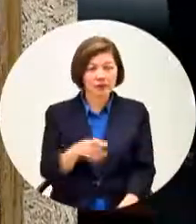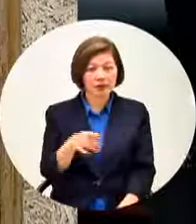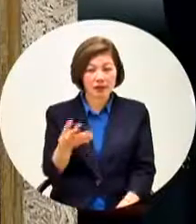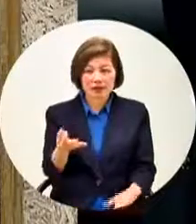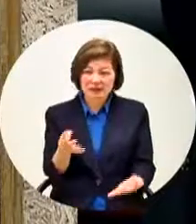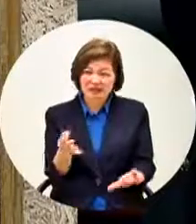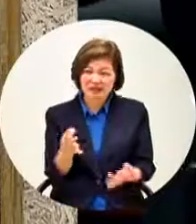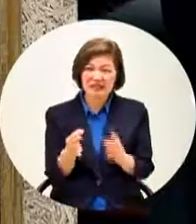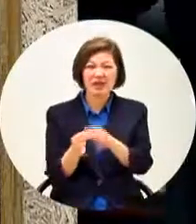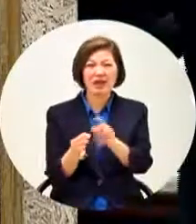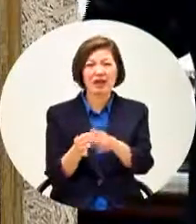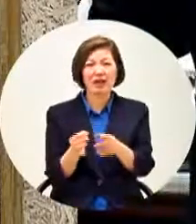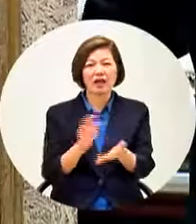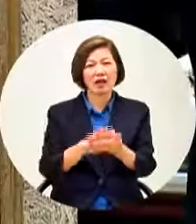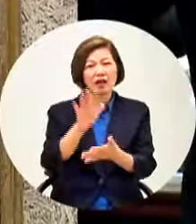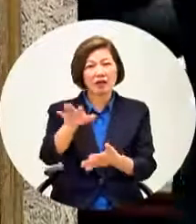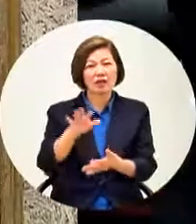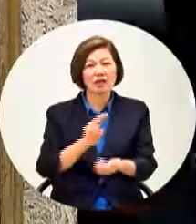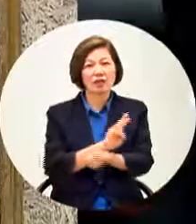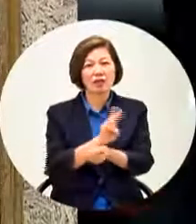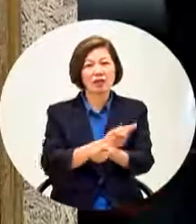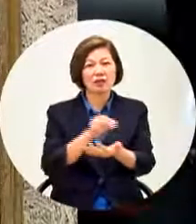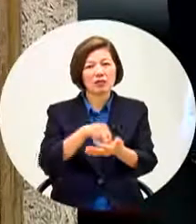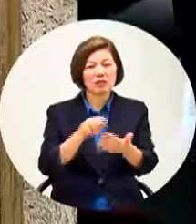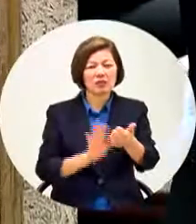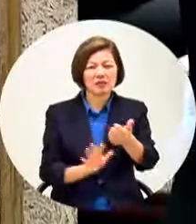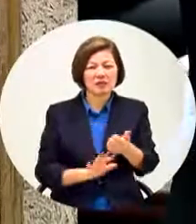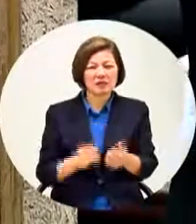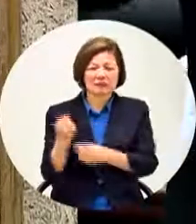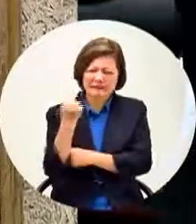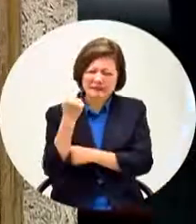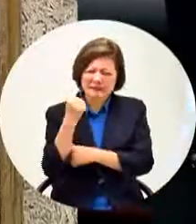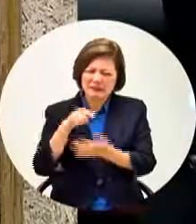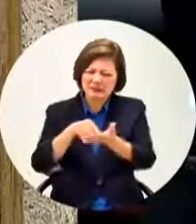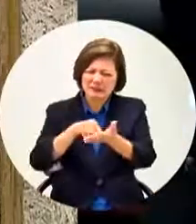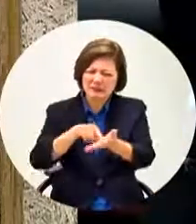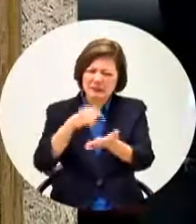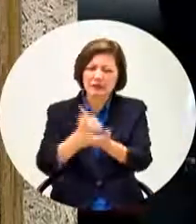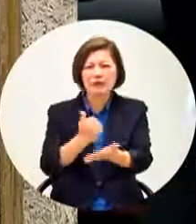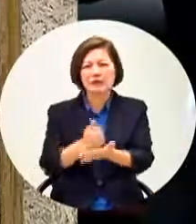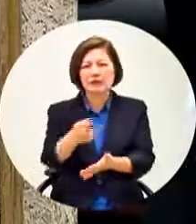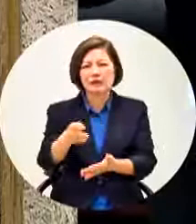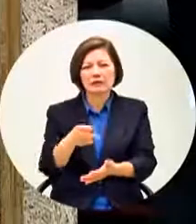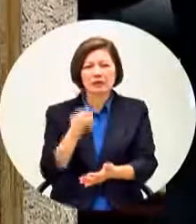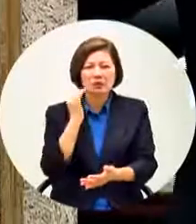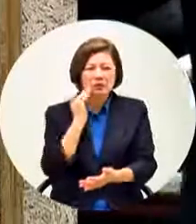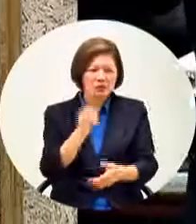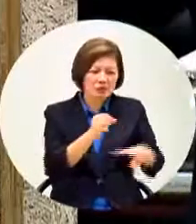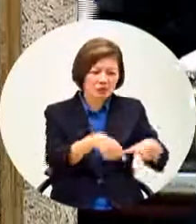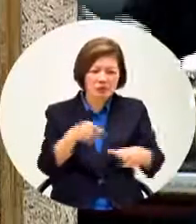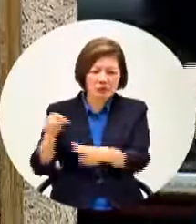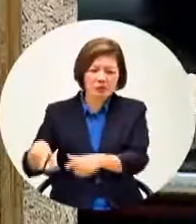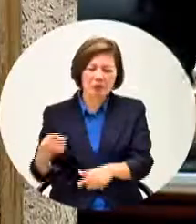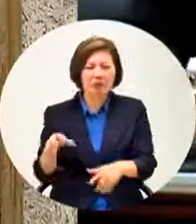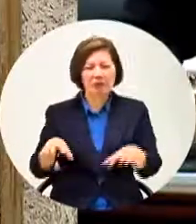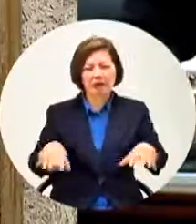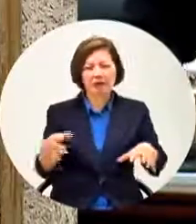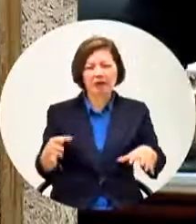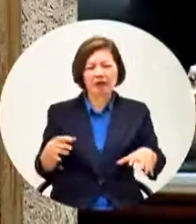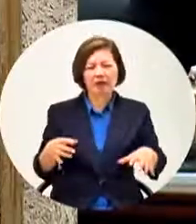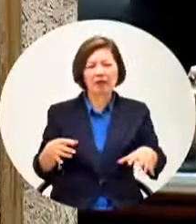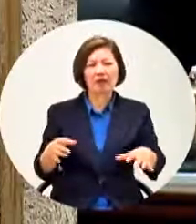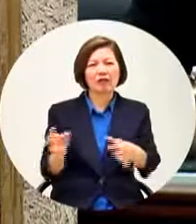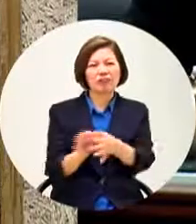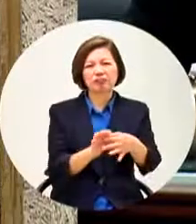人安尼林代华入位，吼、哦、啊！甲中央争取来，结果你若两间无联系又好，你